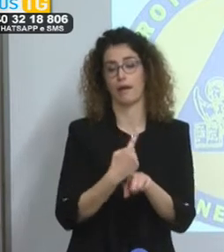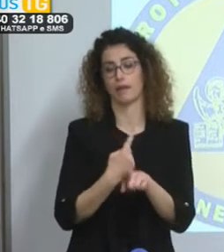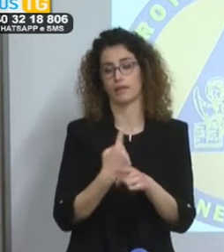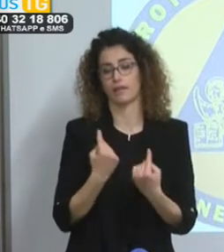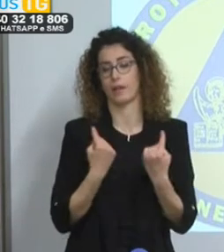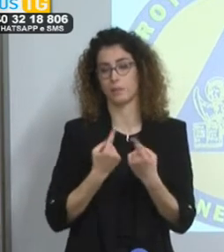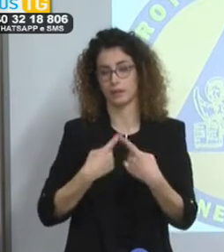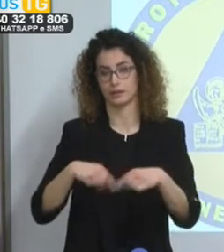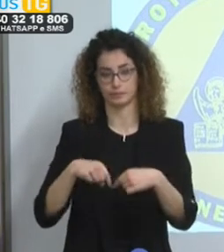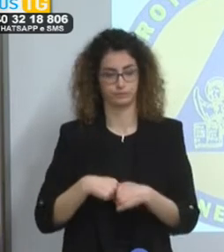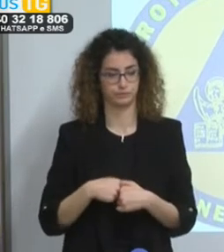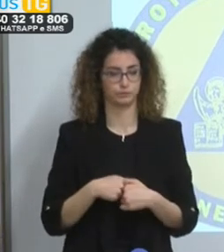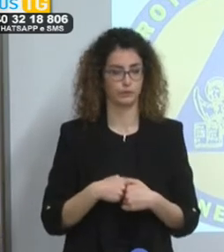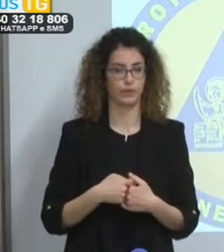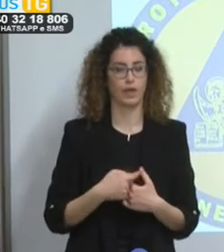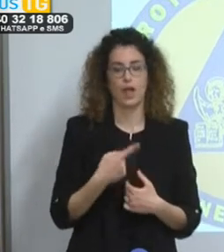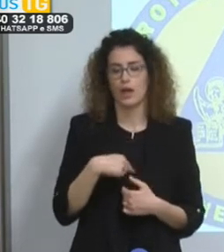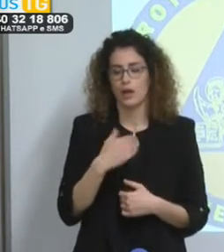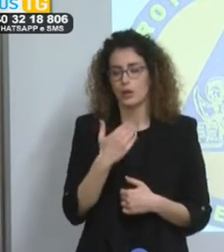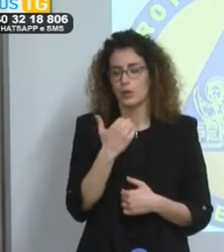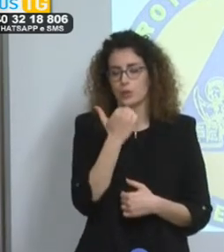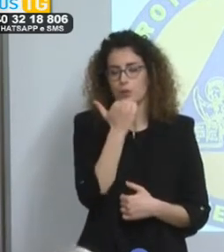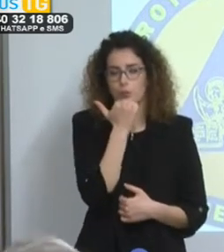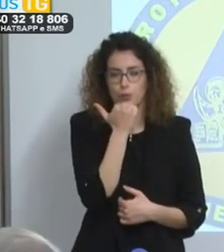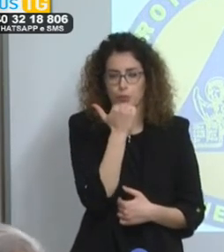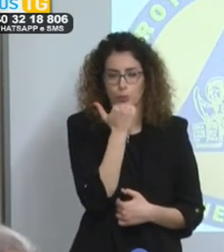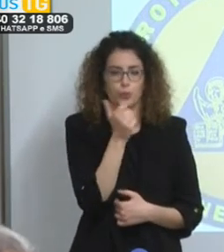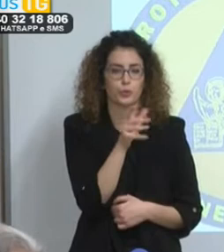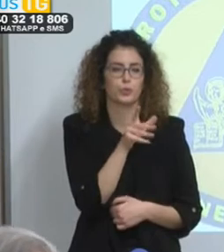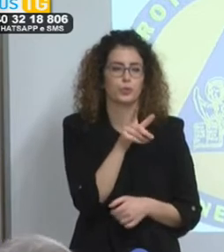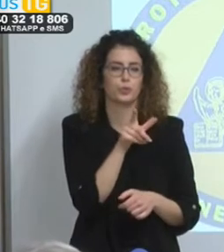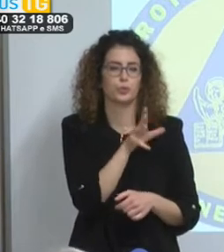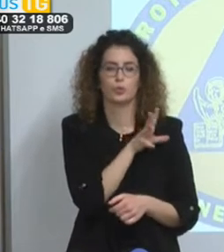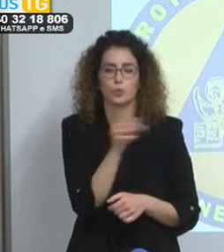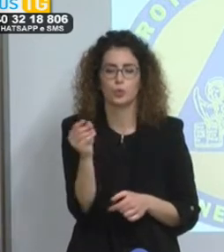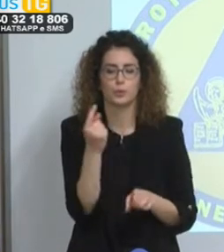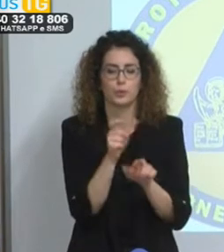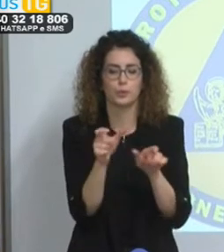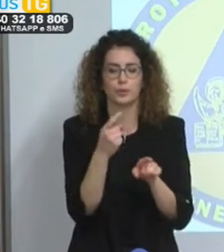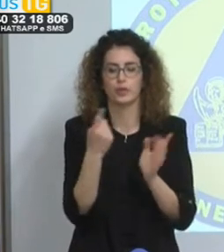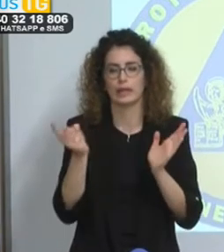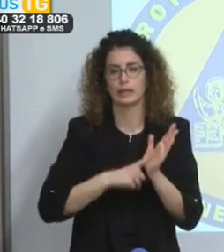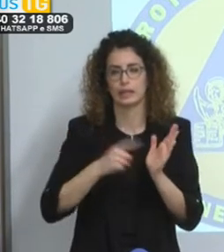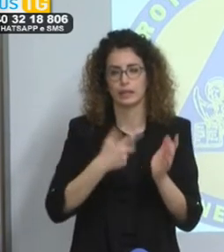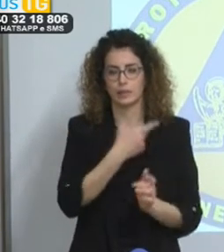Sì. Considerate, noi ci scusiamo con tutti quelli che legittimamente hanno diritto a un vaccino, ma non ci sono vaccini.